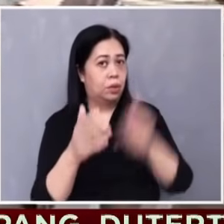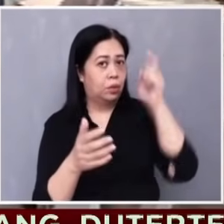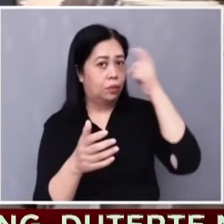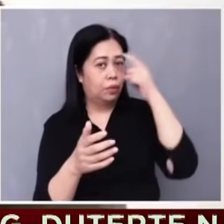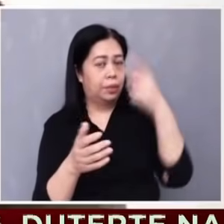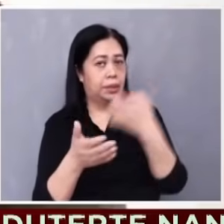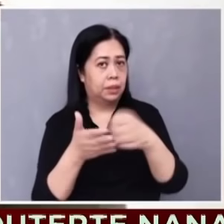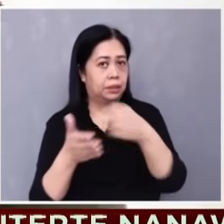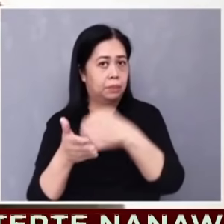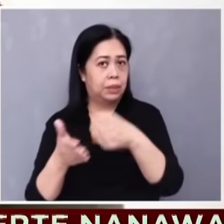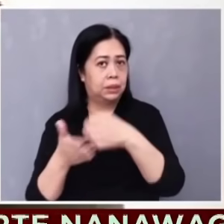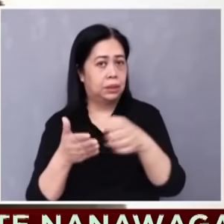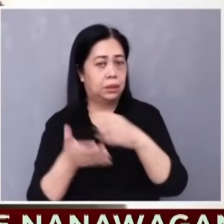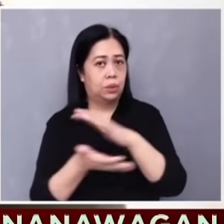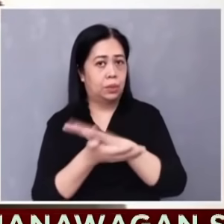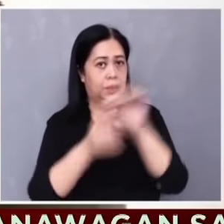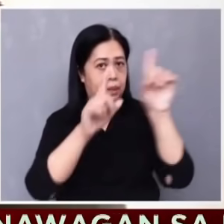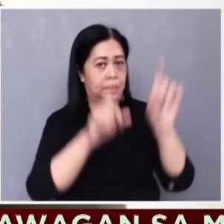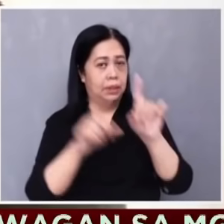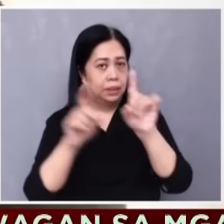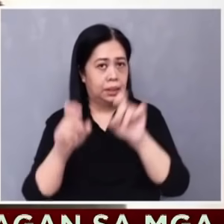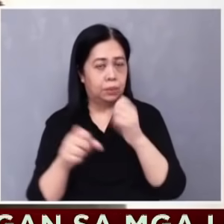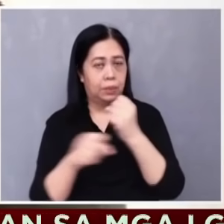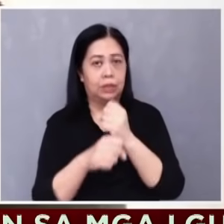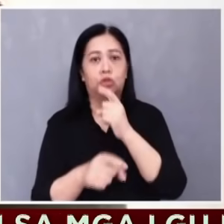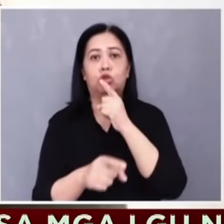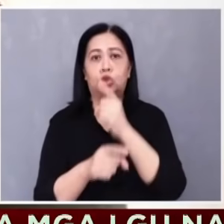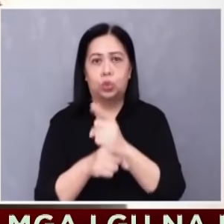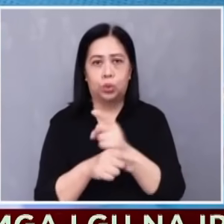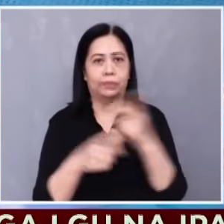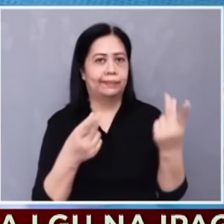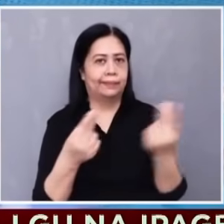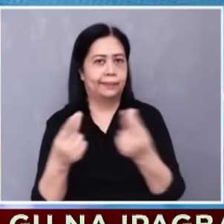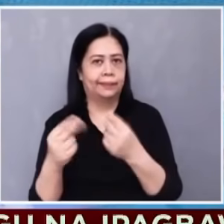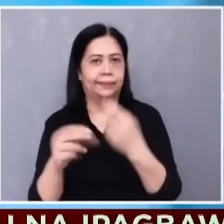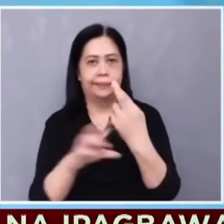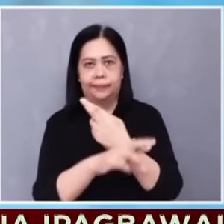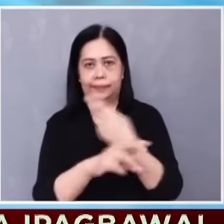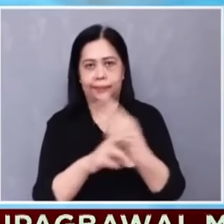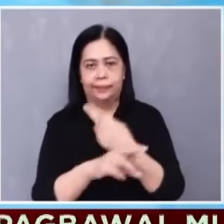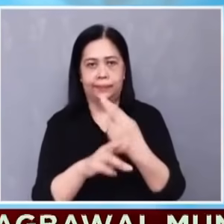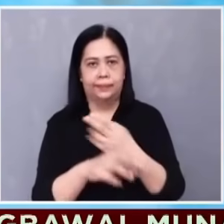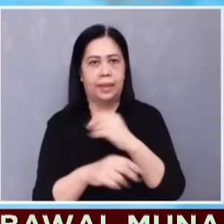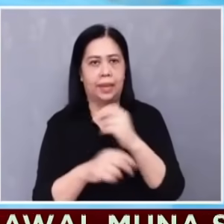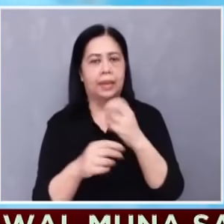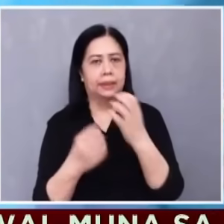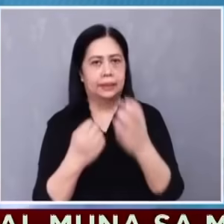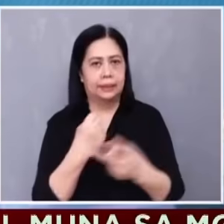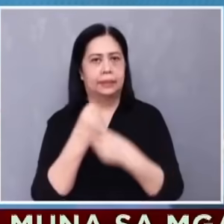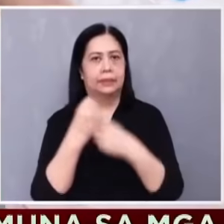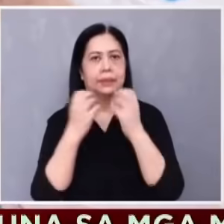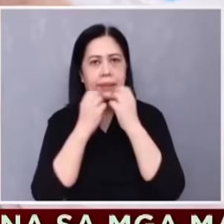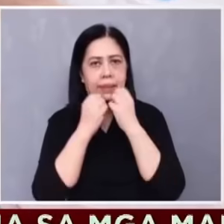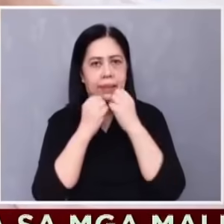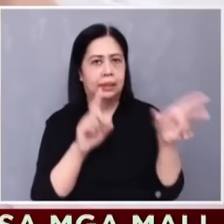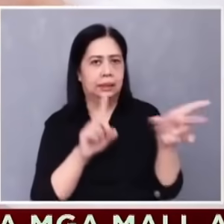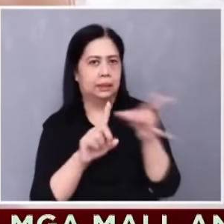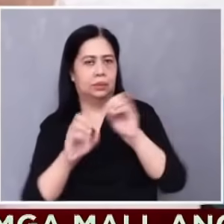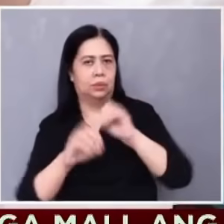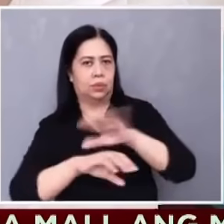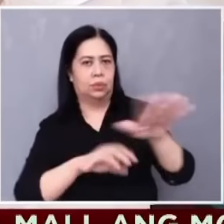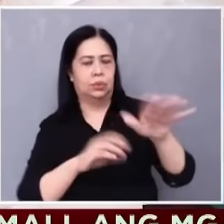mga COVID testing para masigurong nagagawa ito ng regular at maagapan ang hawahan.